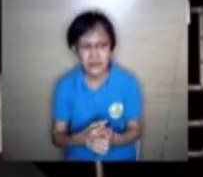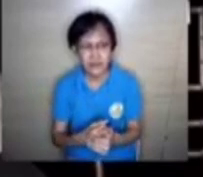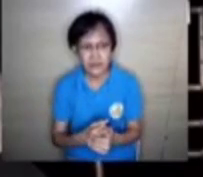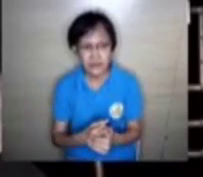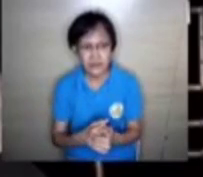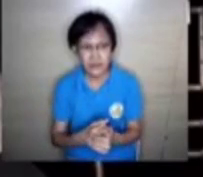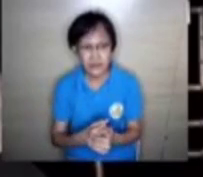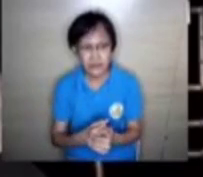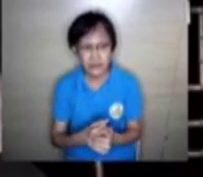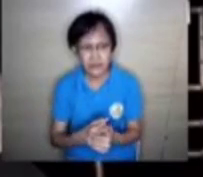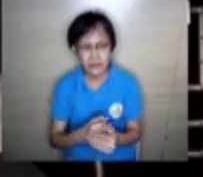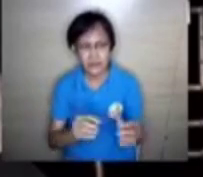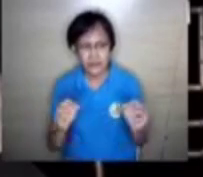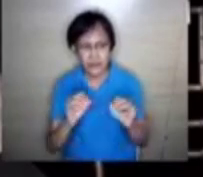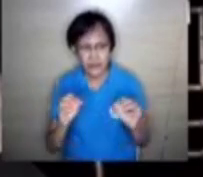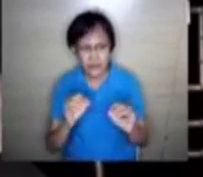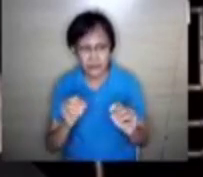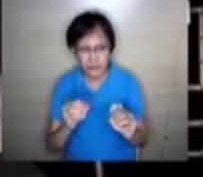o walang bahid.